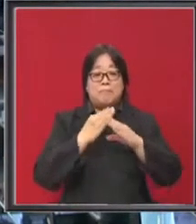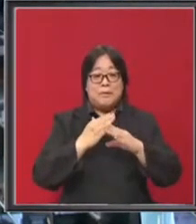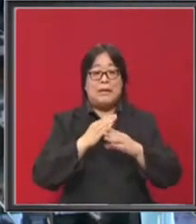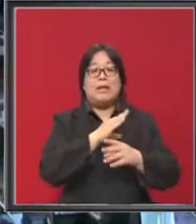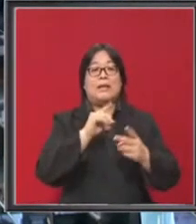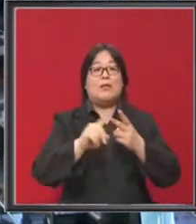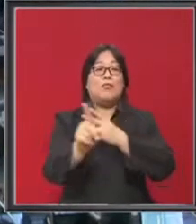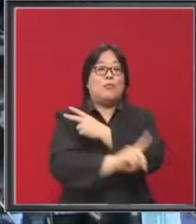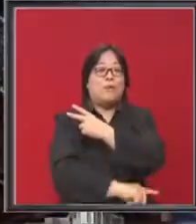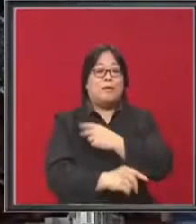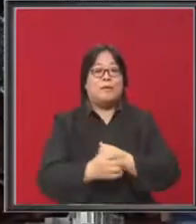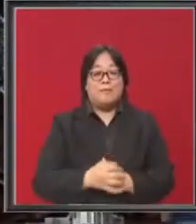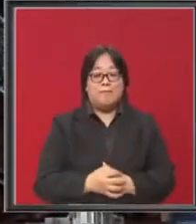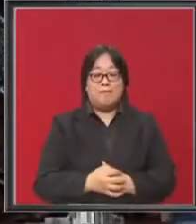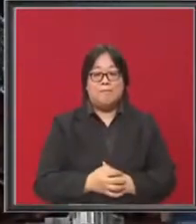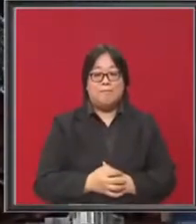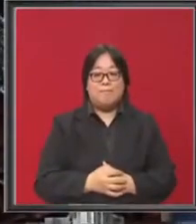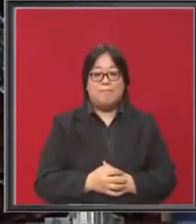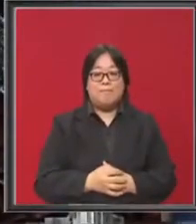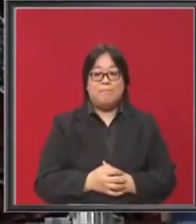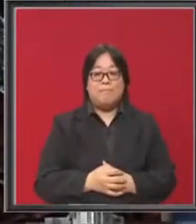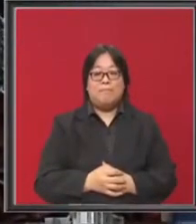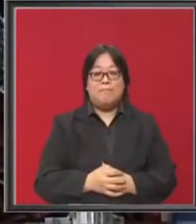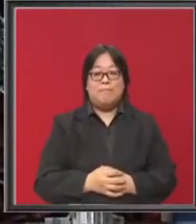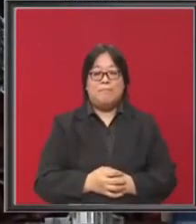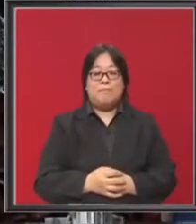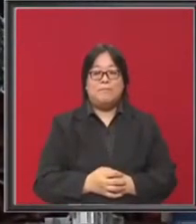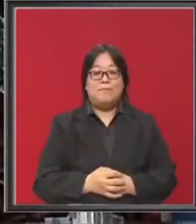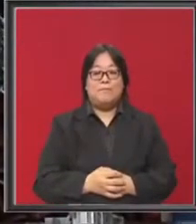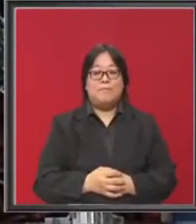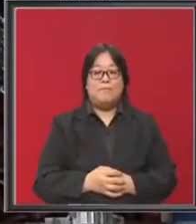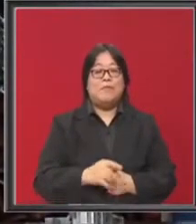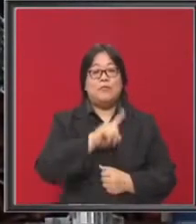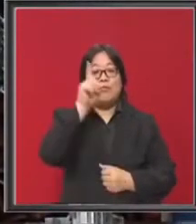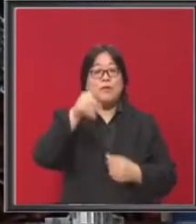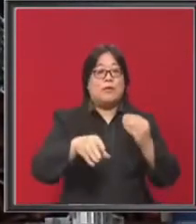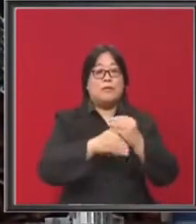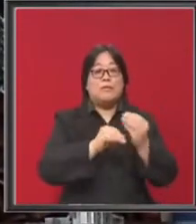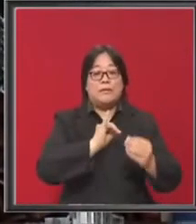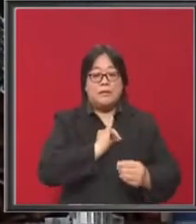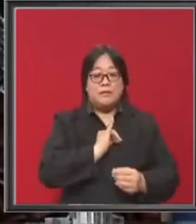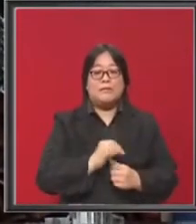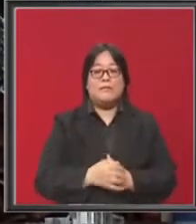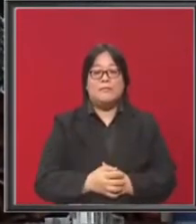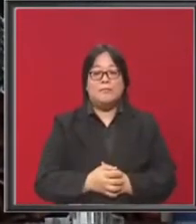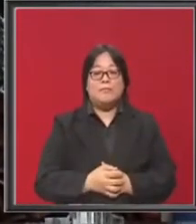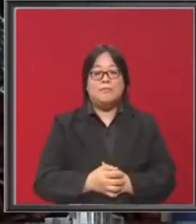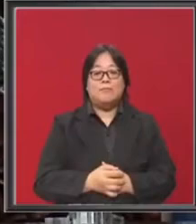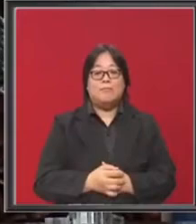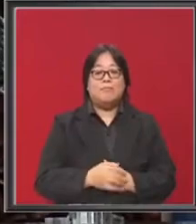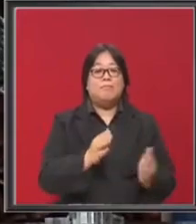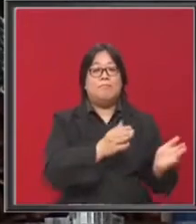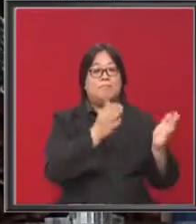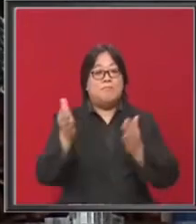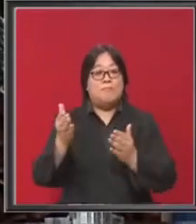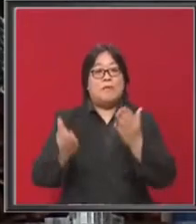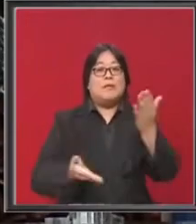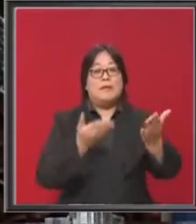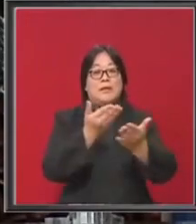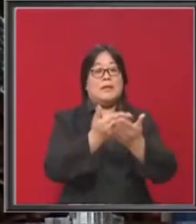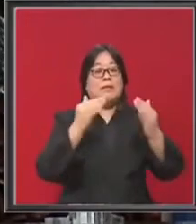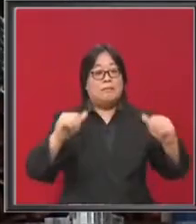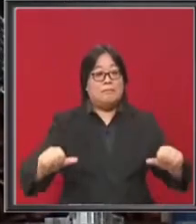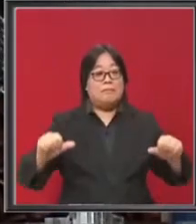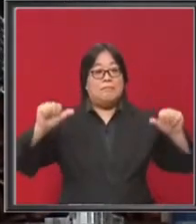dan hukuman m soal tentang masa ialah selain dipakai cadangan